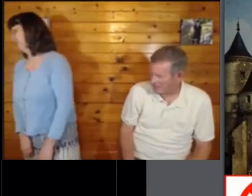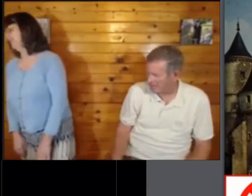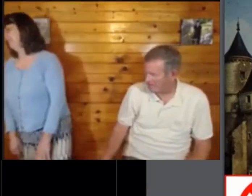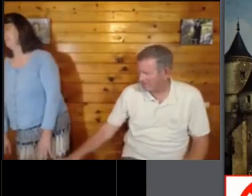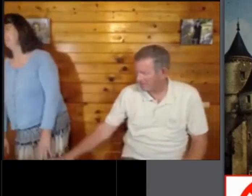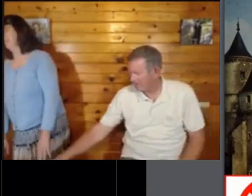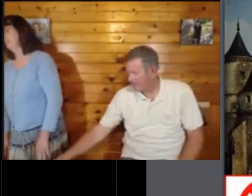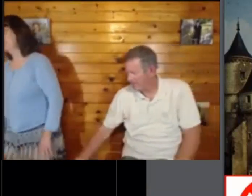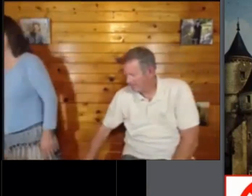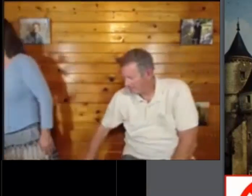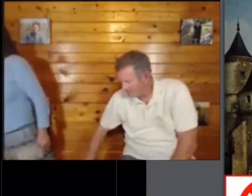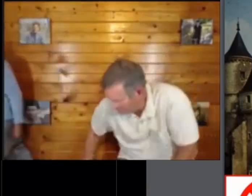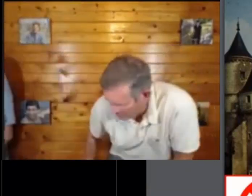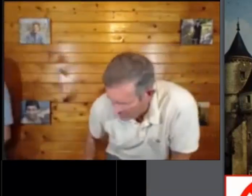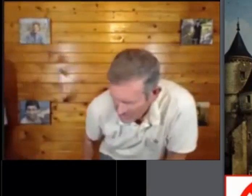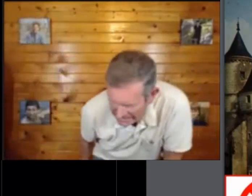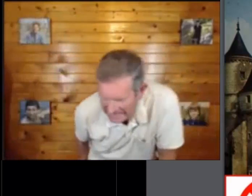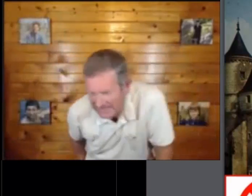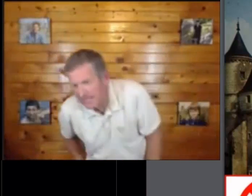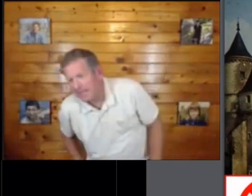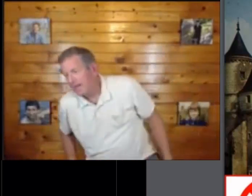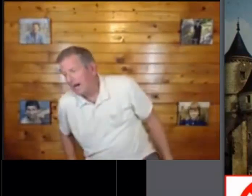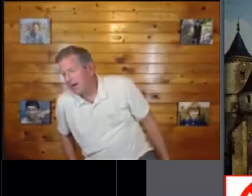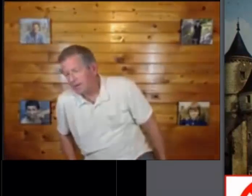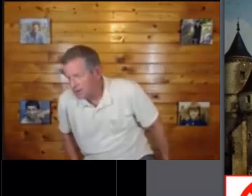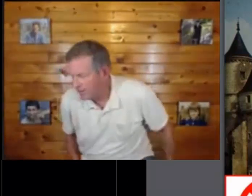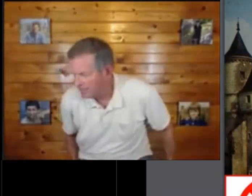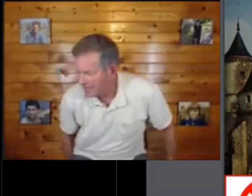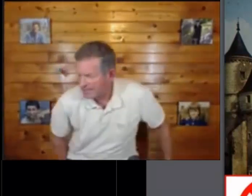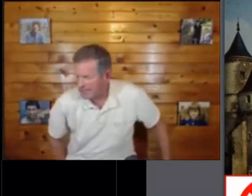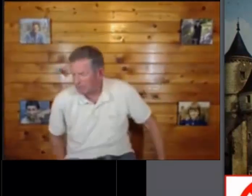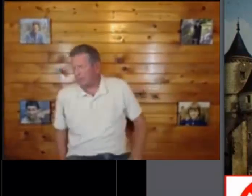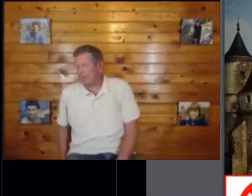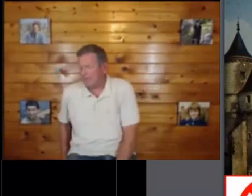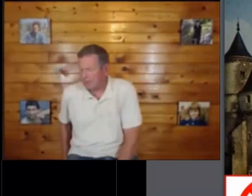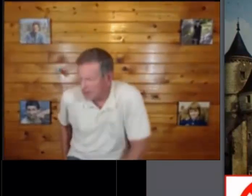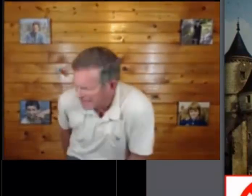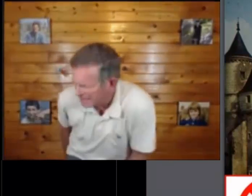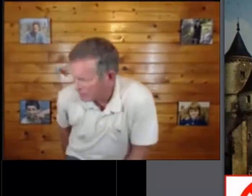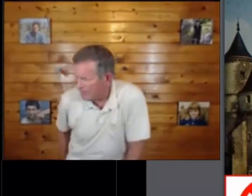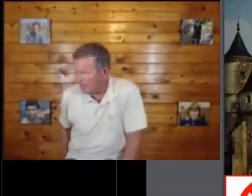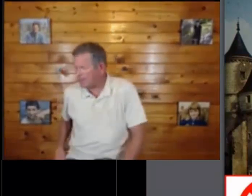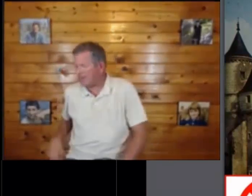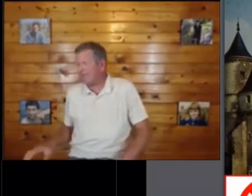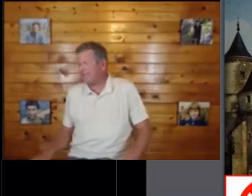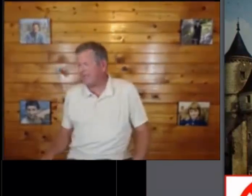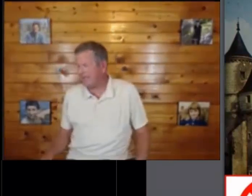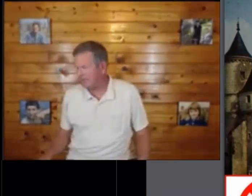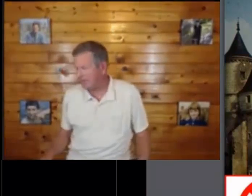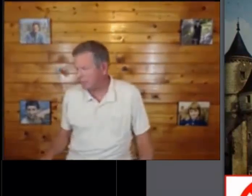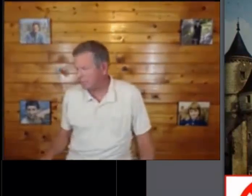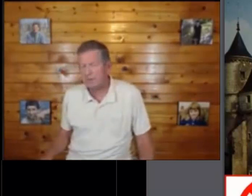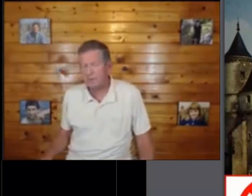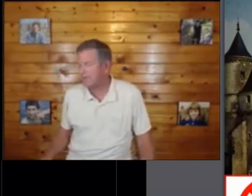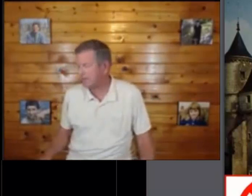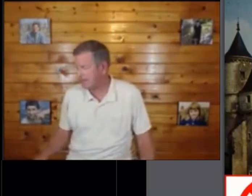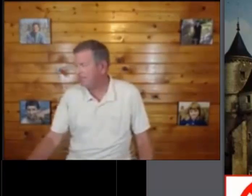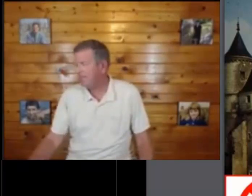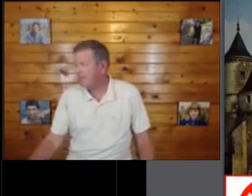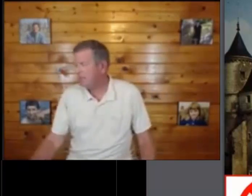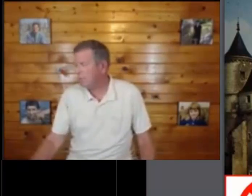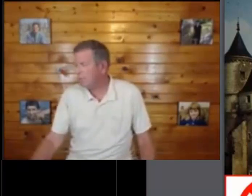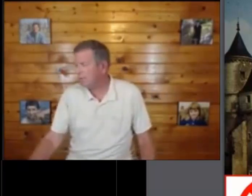Merci, chérie. OK, c'est bien. Alors, je ne veux pas aller trop loin. J'ai 7 ou 8 minutes avant l'examen, je pense. Oui,